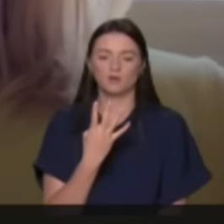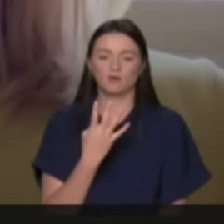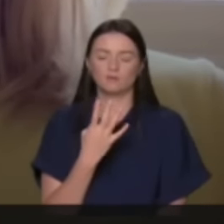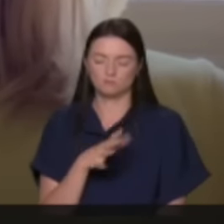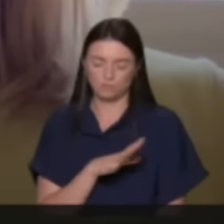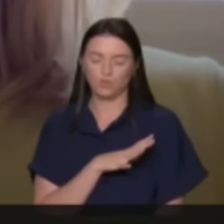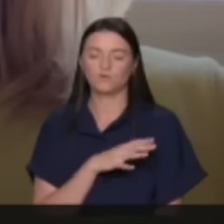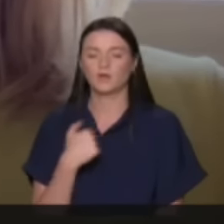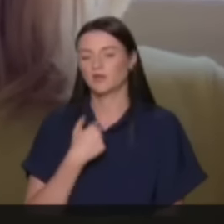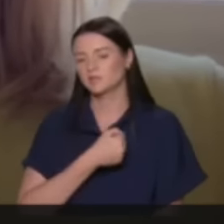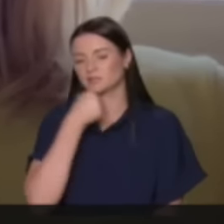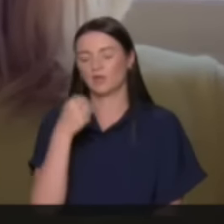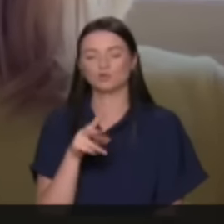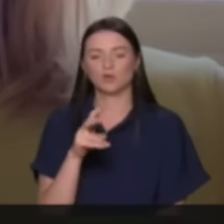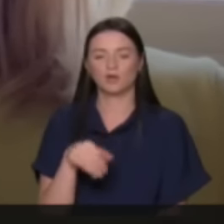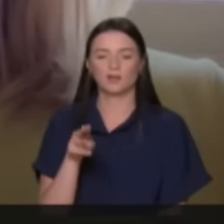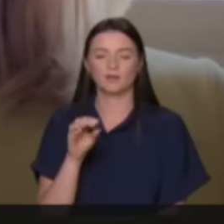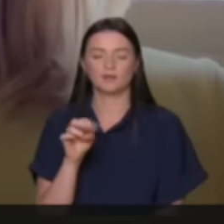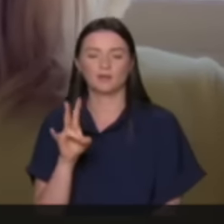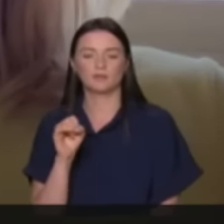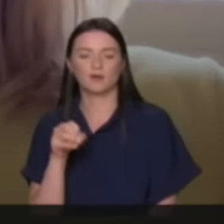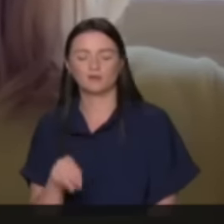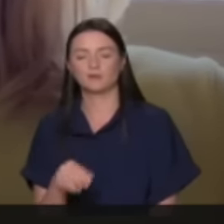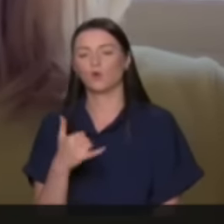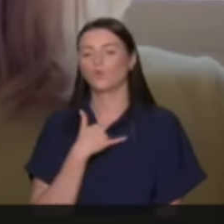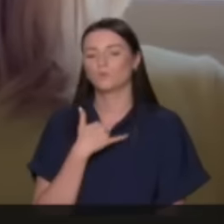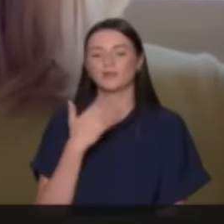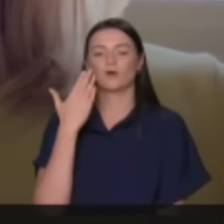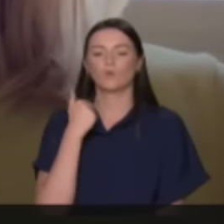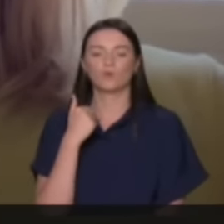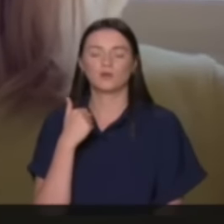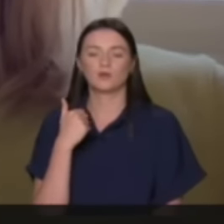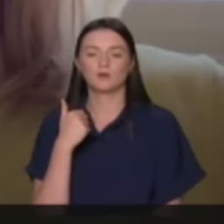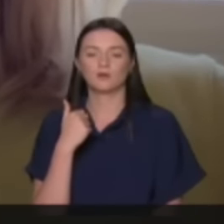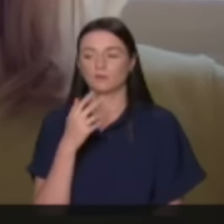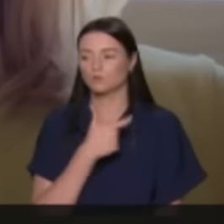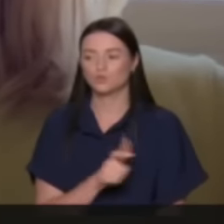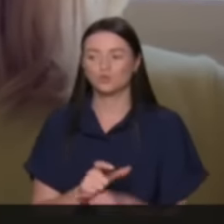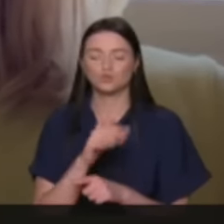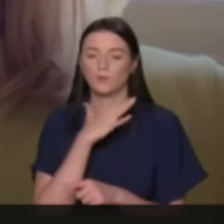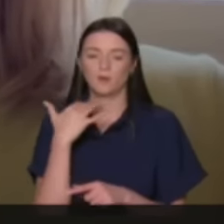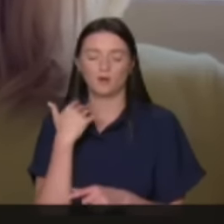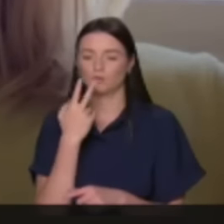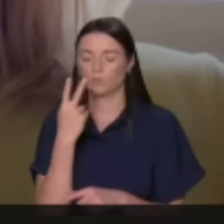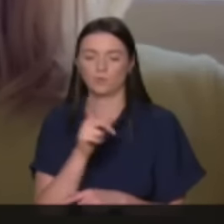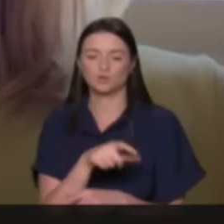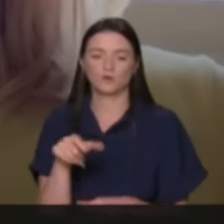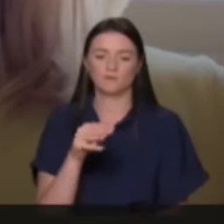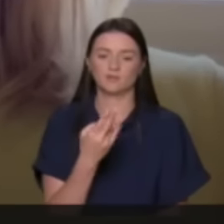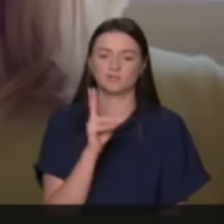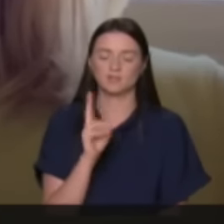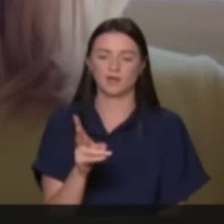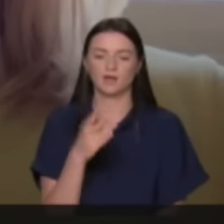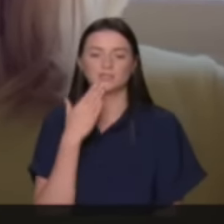прийшов, я старший лейтенант, і у мене, коли я прийшов, я дуже багато побачив людей у ТЦК